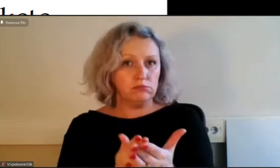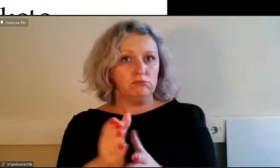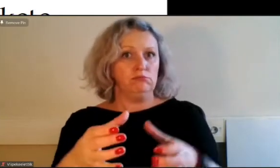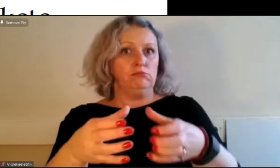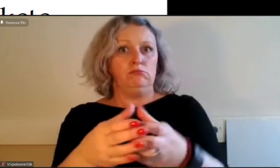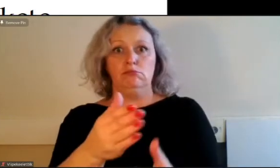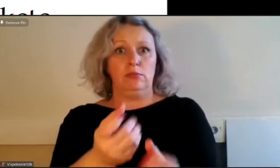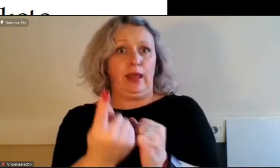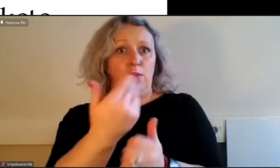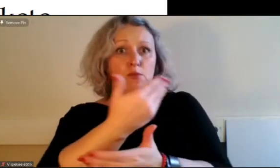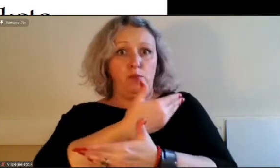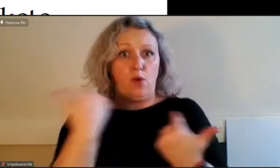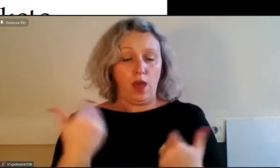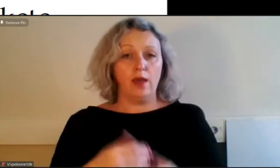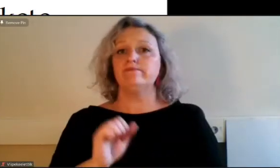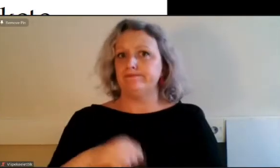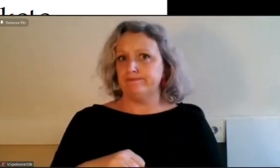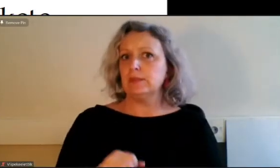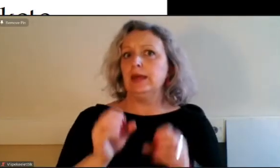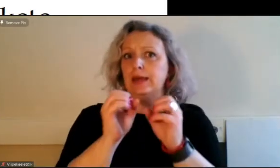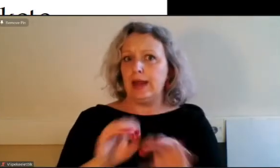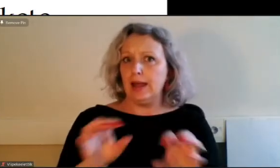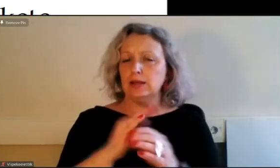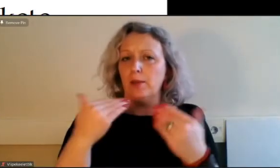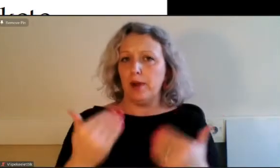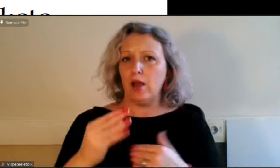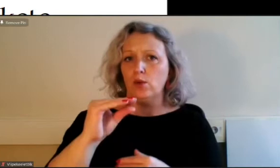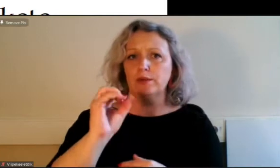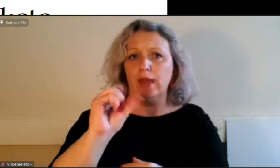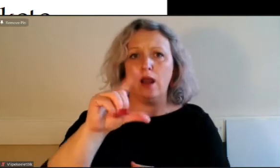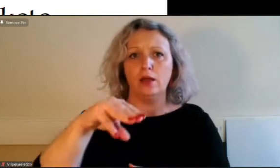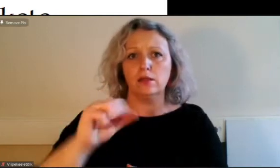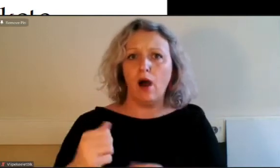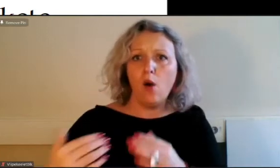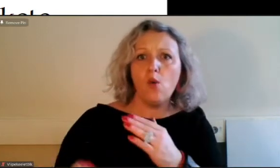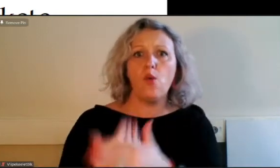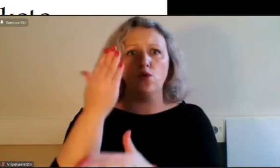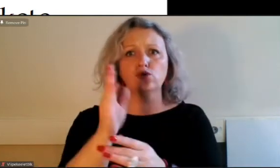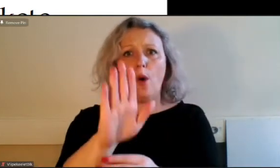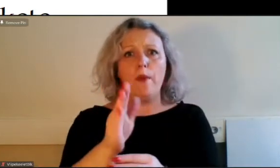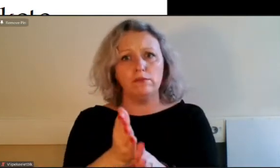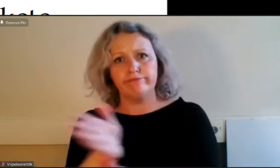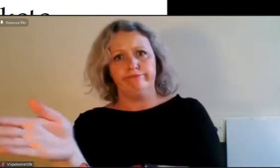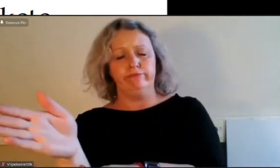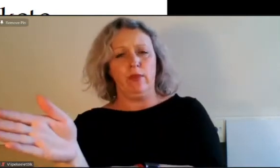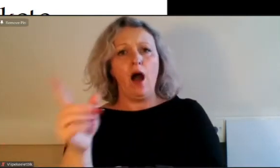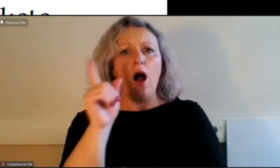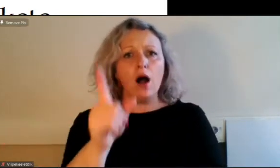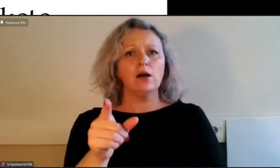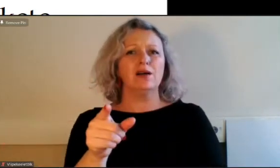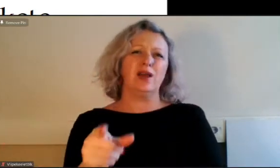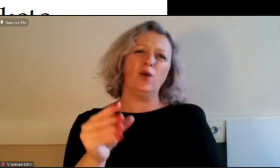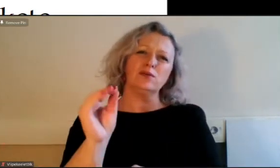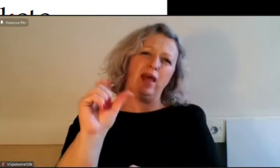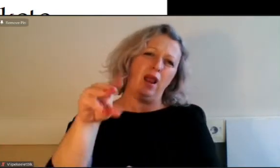lõppevate haigusjuhtude eest. See on väga oluline. Ja mis veel on väga oluline, on see, et tegelikult kõik need